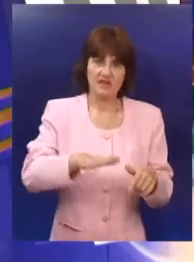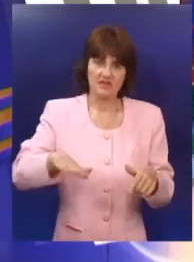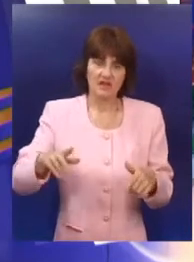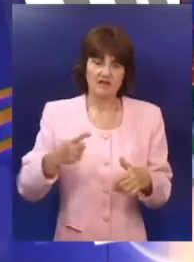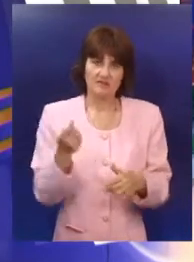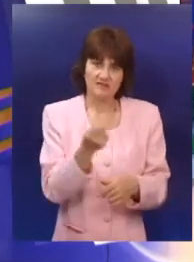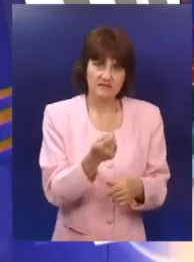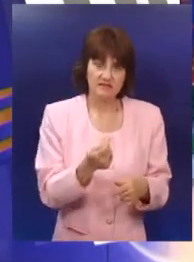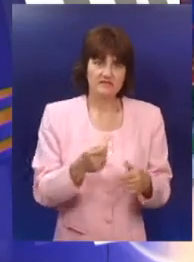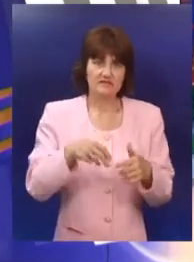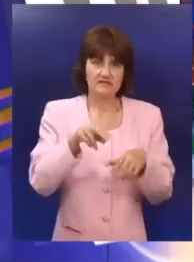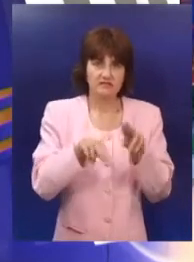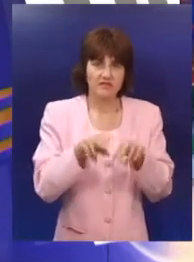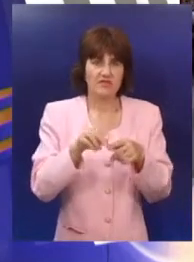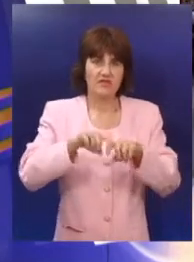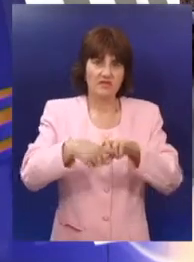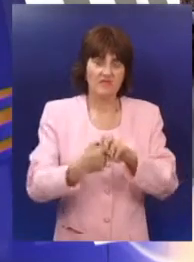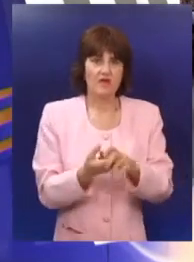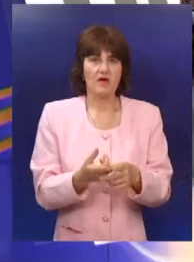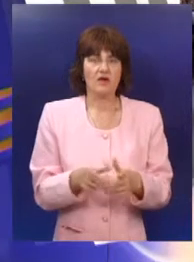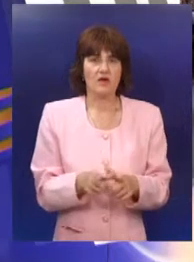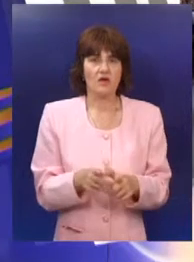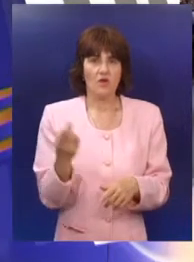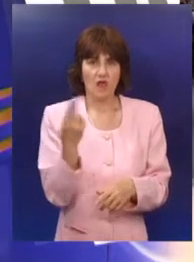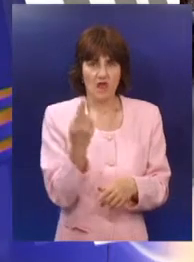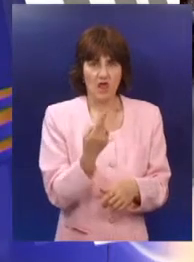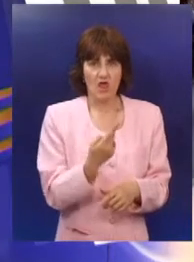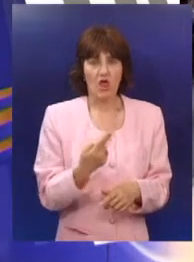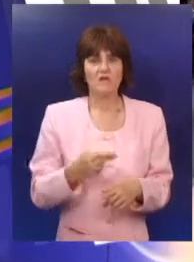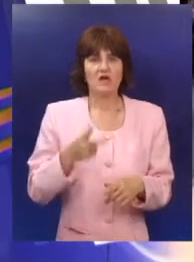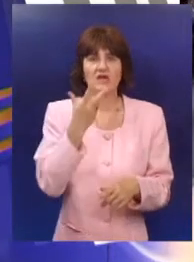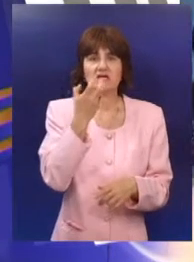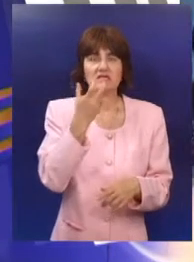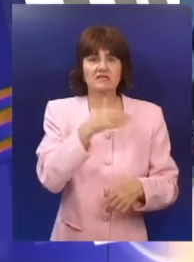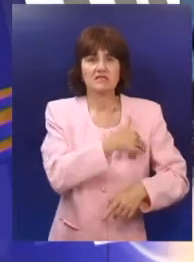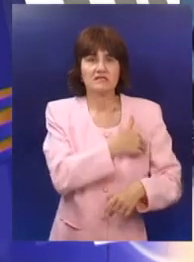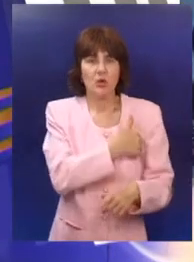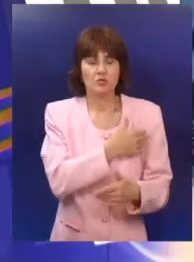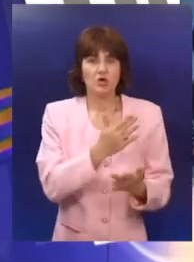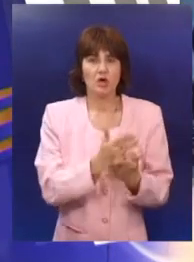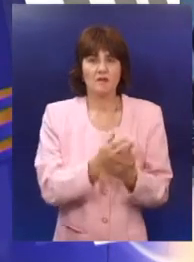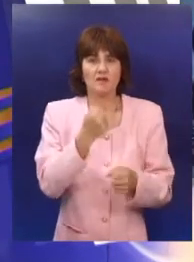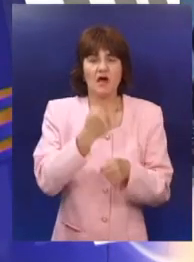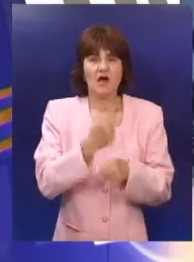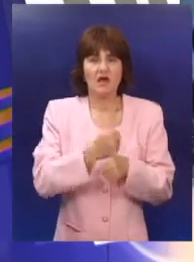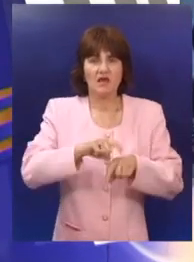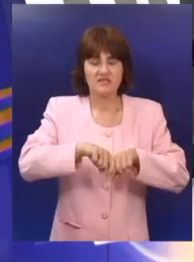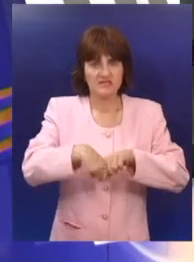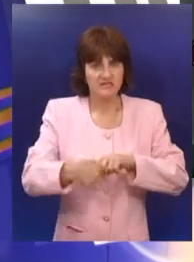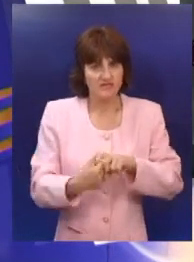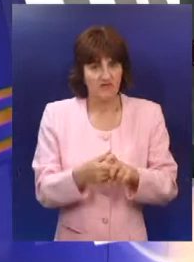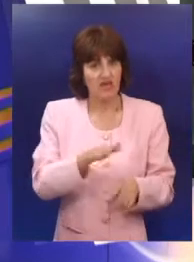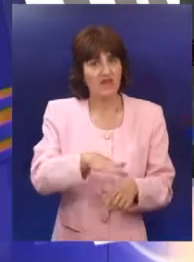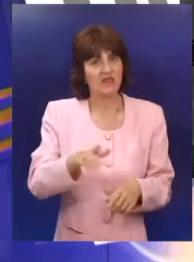i nastavnika u tehničkoj sekciji, likovnoj i ekološkoj. Više od 300 učenika je učestvovalo u izradi radova.